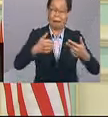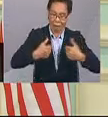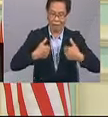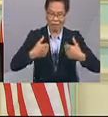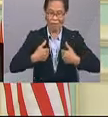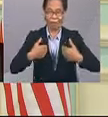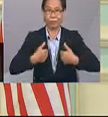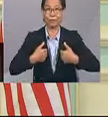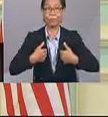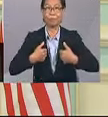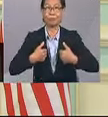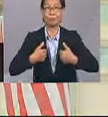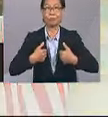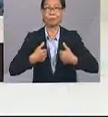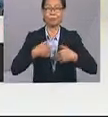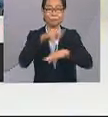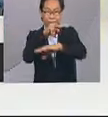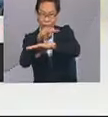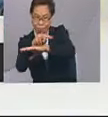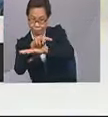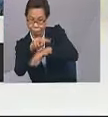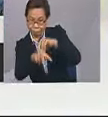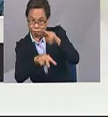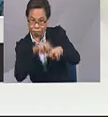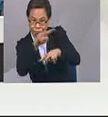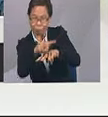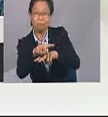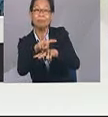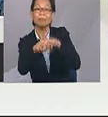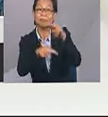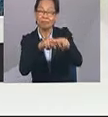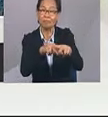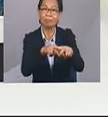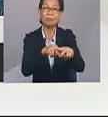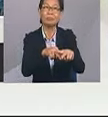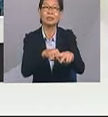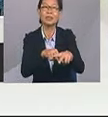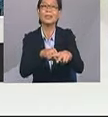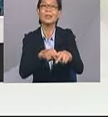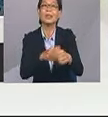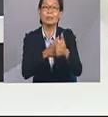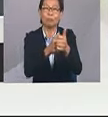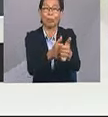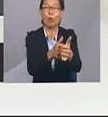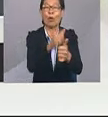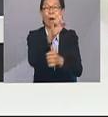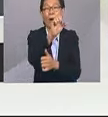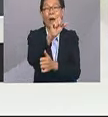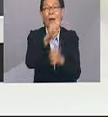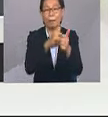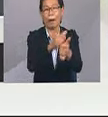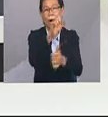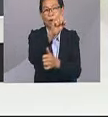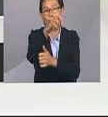terlepas daripada pemantauan pematuhan oleh Special Task Force Operasi Pematuhan